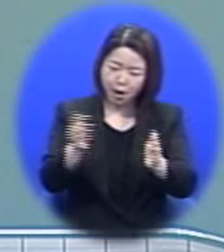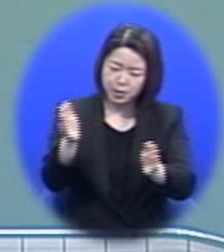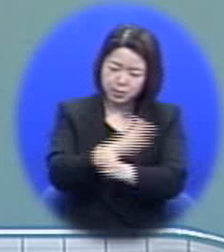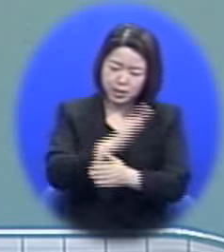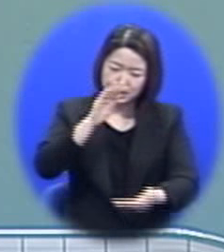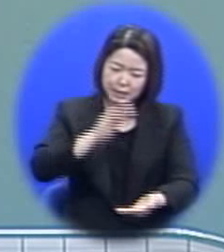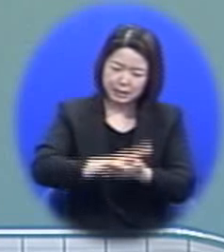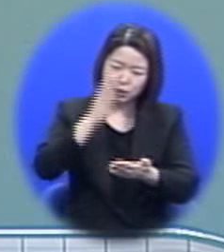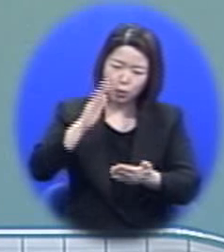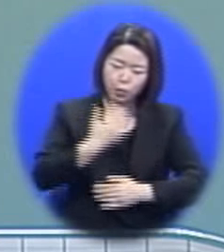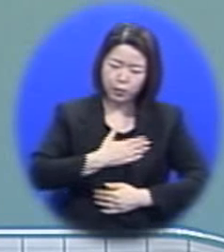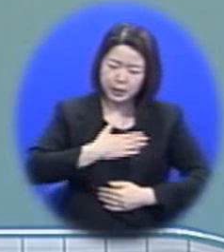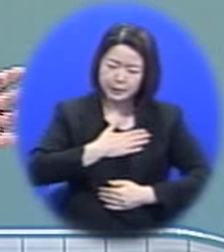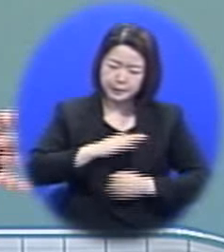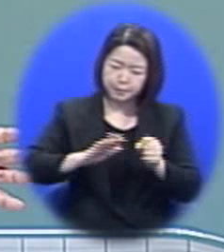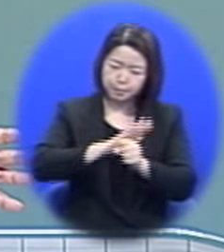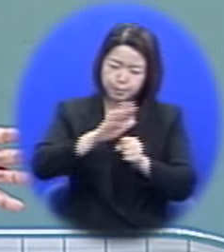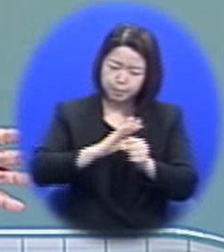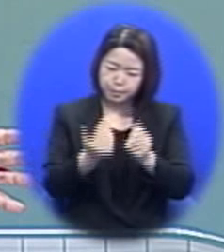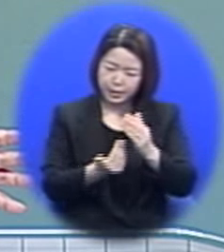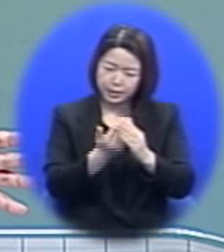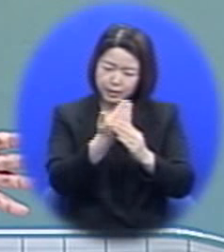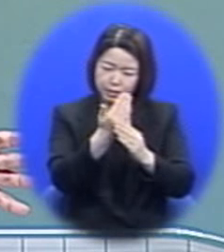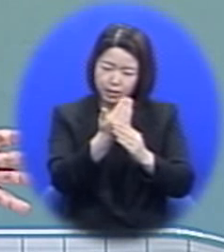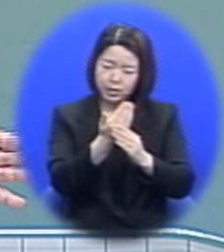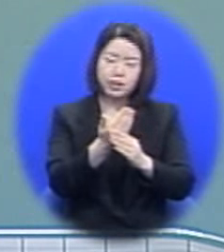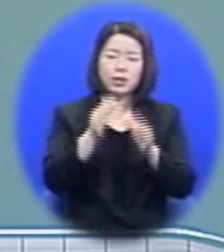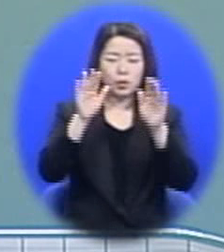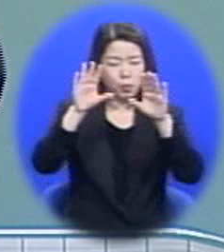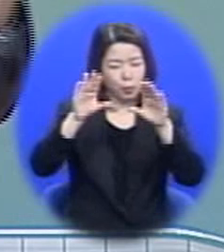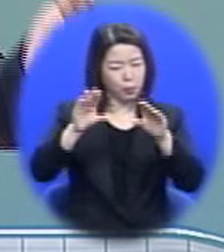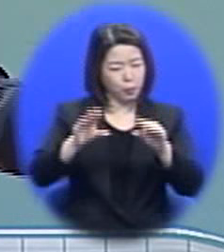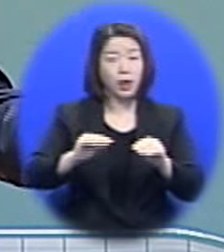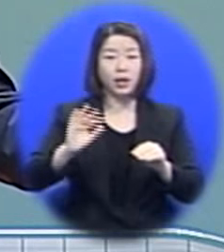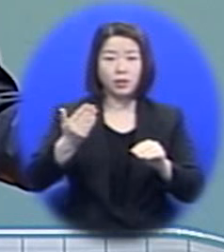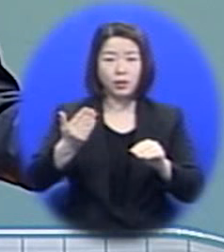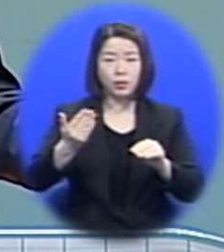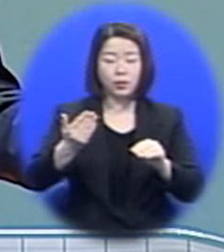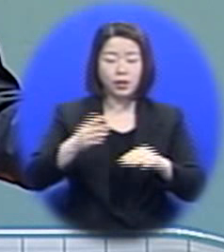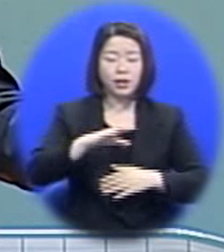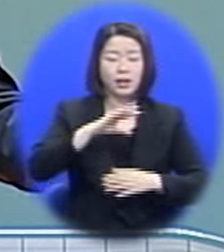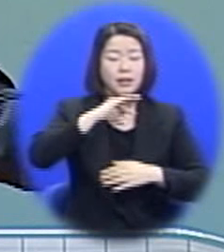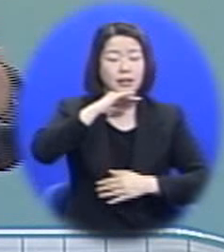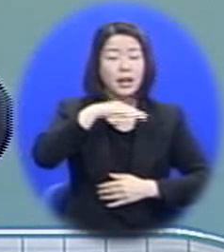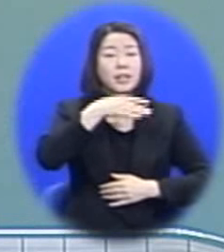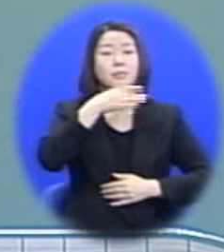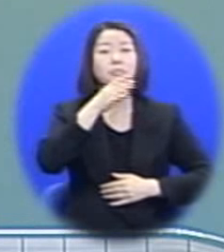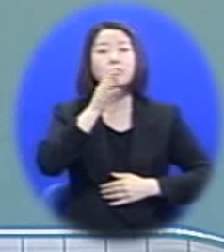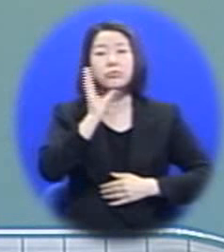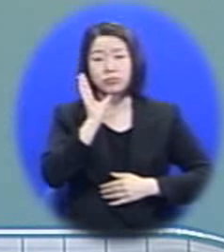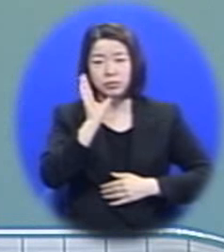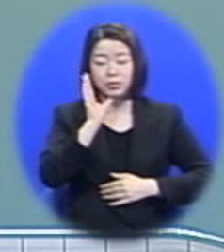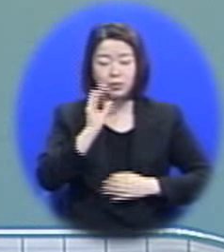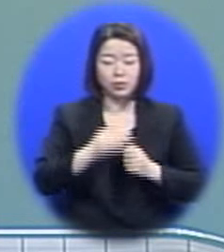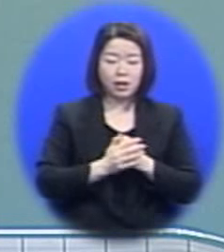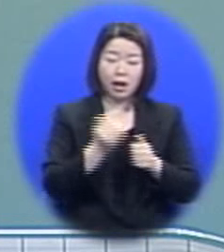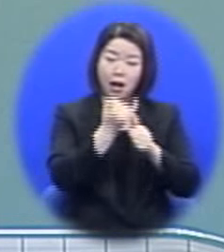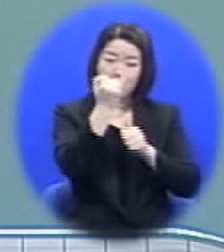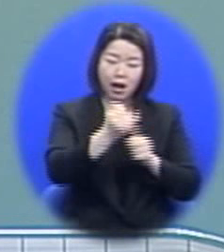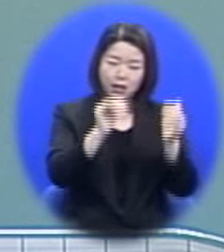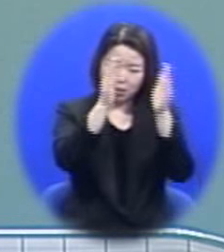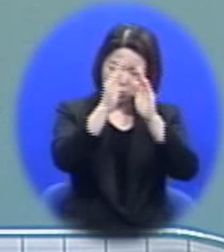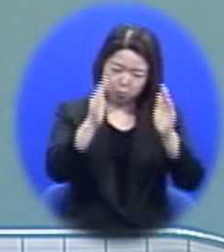일어나는 이런 사랑은 그치게 됩니다. 나이가 들게 되고 아내의 몸매도